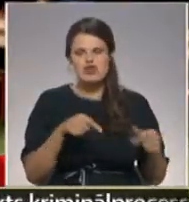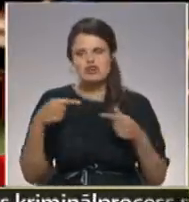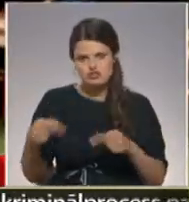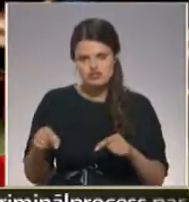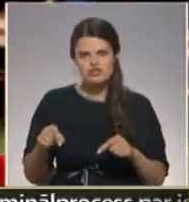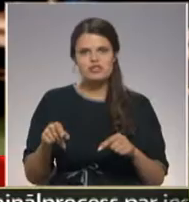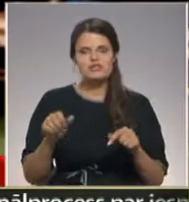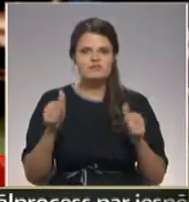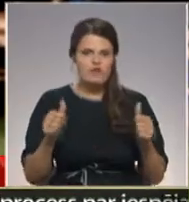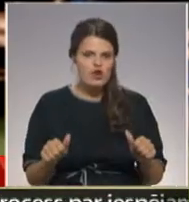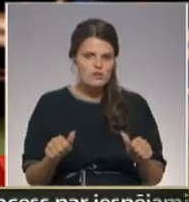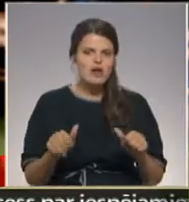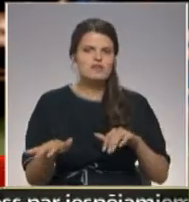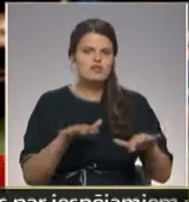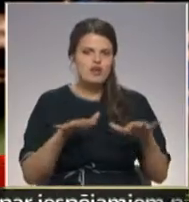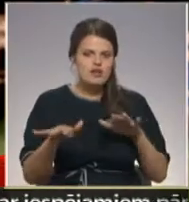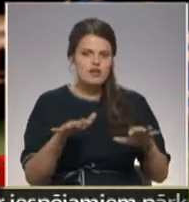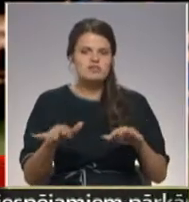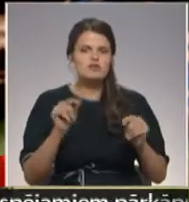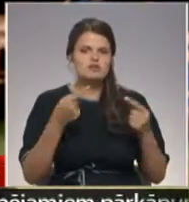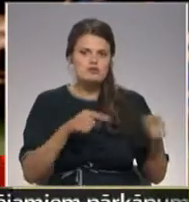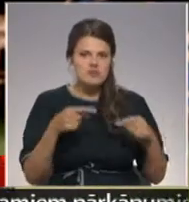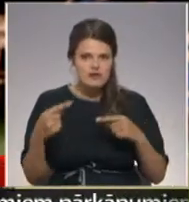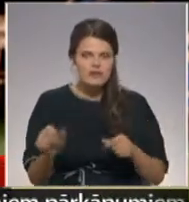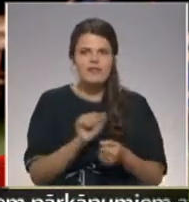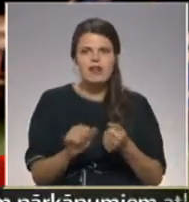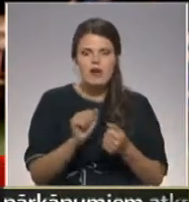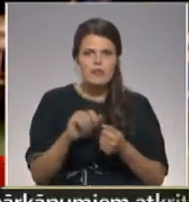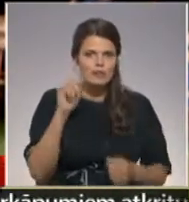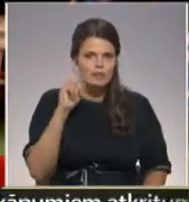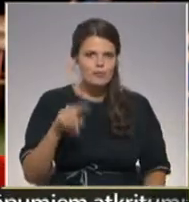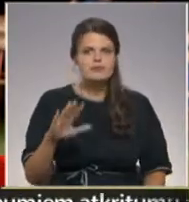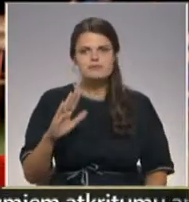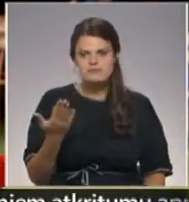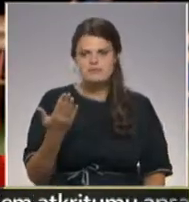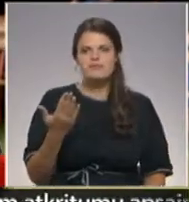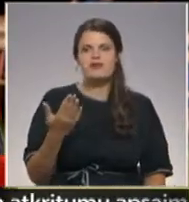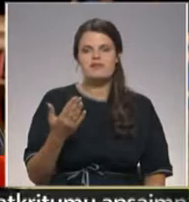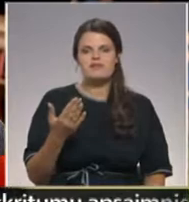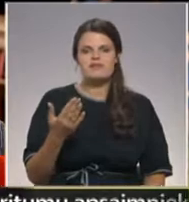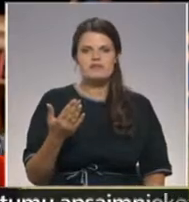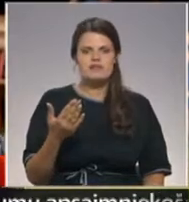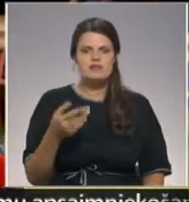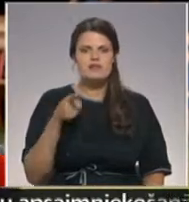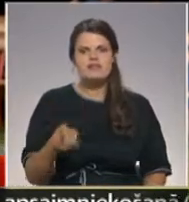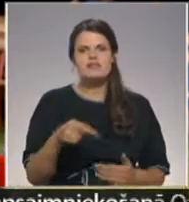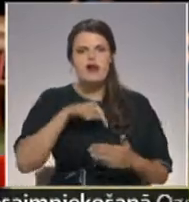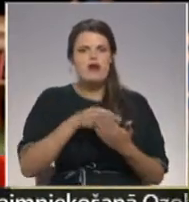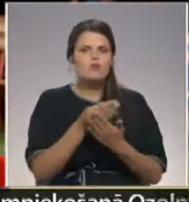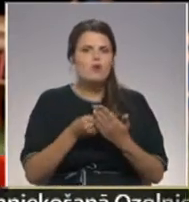atšķirīgāks formāts organizēšanā, daba, protams, bet formāta, tā